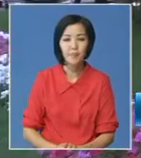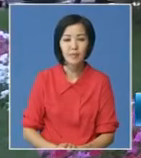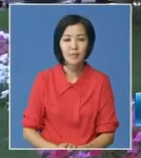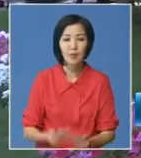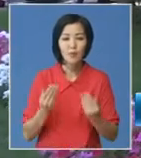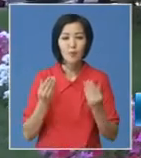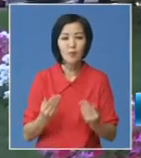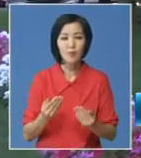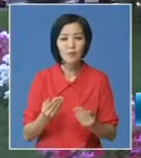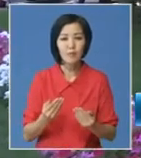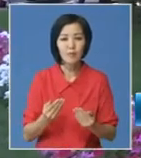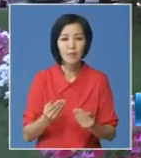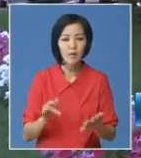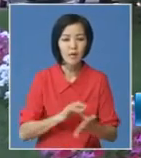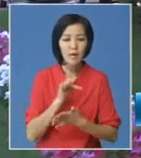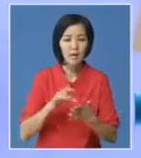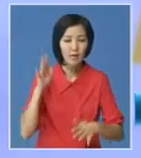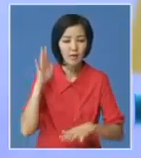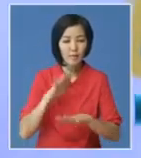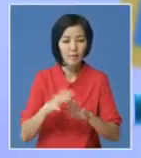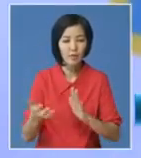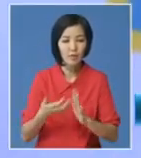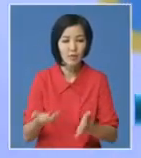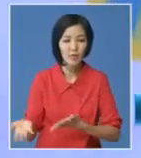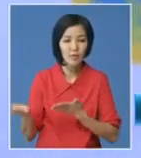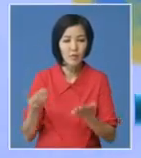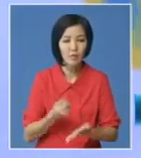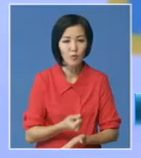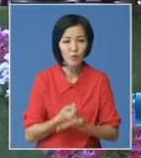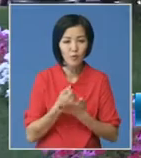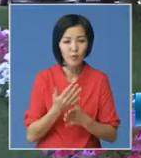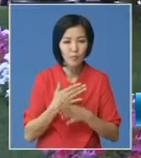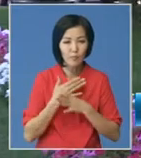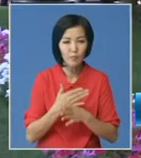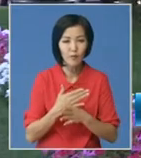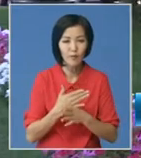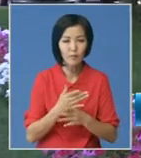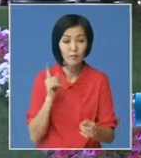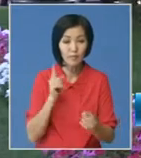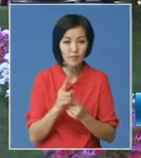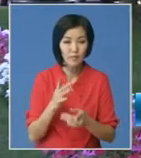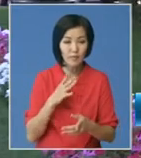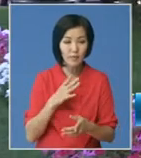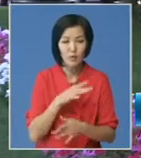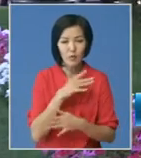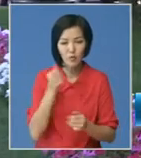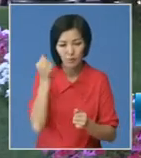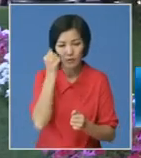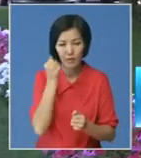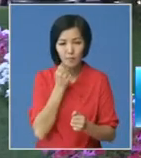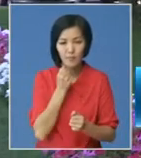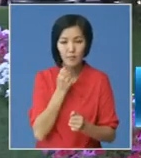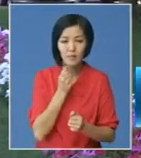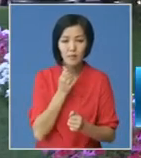Бүгін бізді өзіне қала әкімі шақырып, қолдап шақырды. Сол кісіге көп-көп рахметімізді айтамыз. Осылай